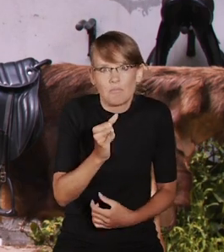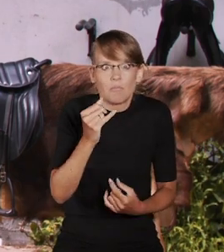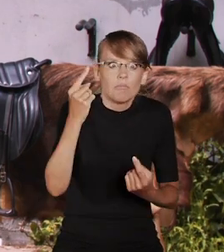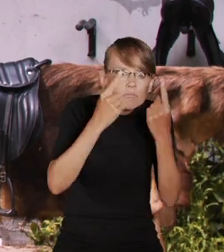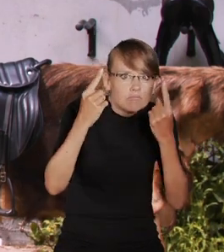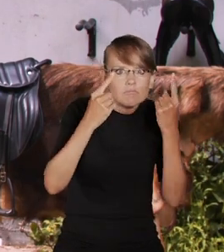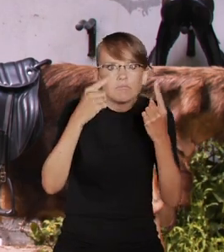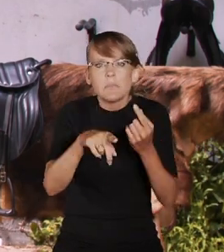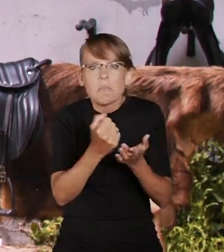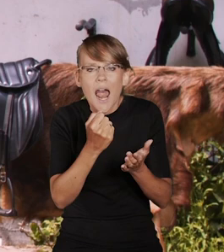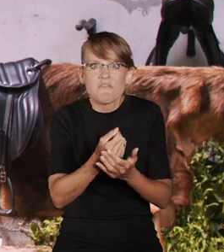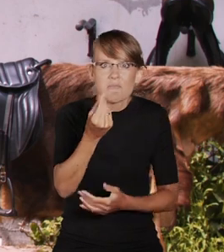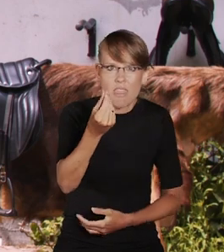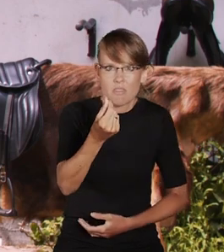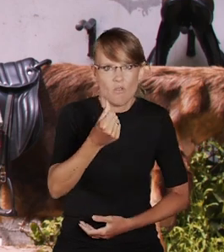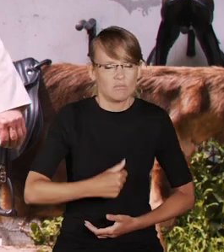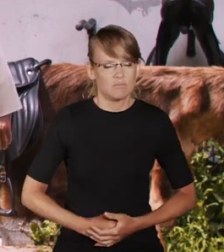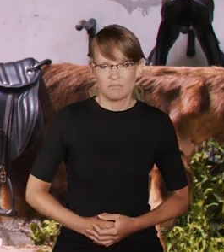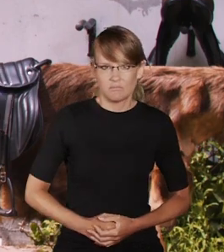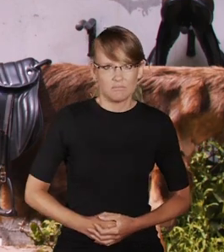od śmierci mego męża.